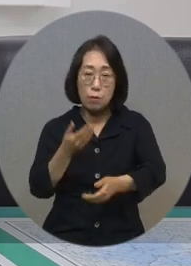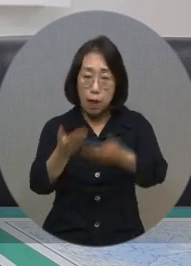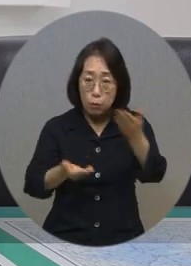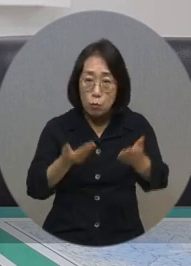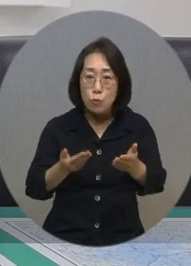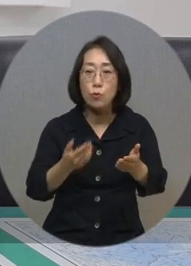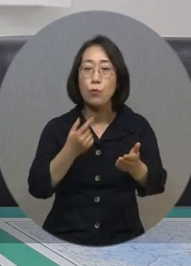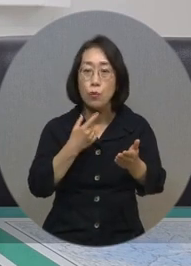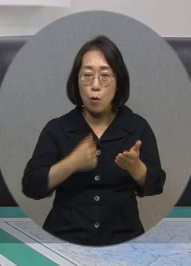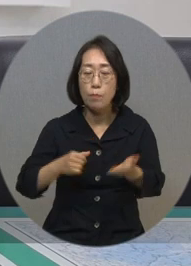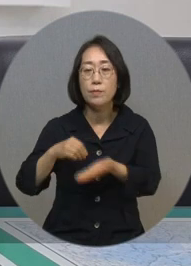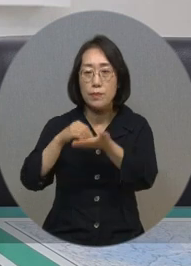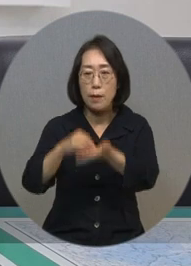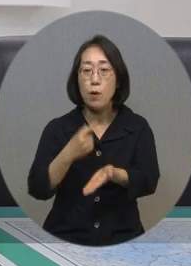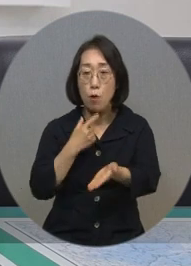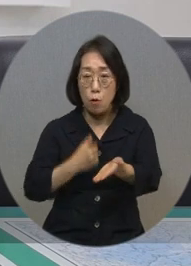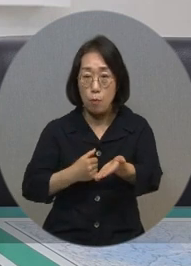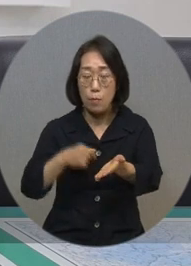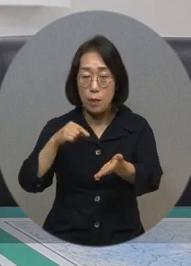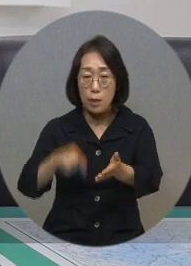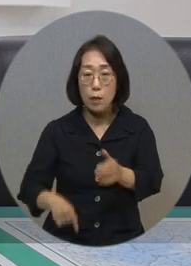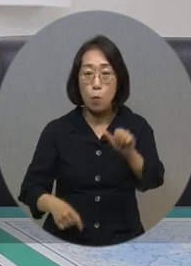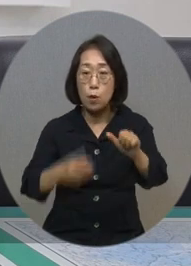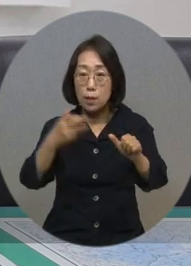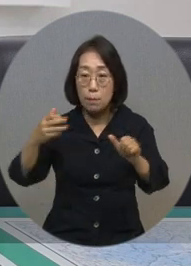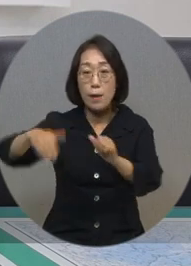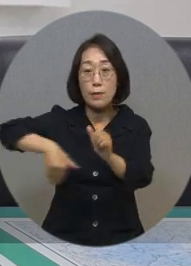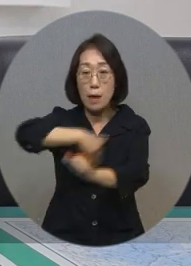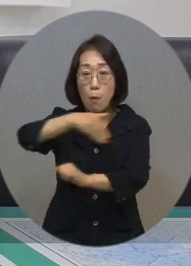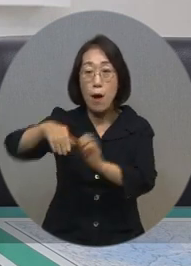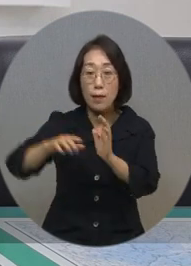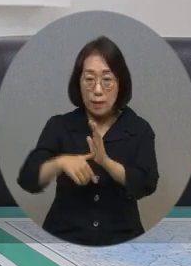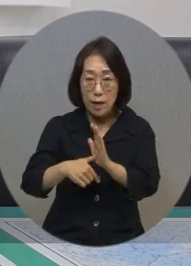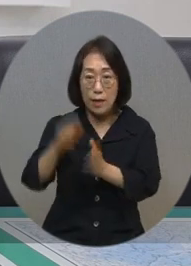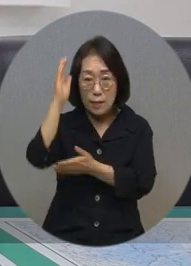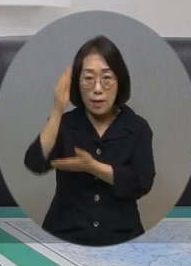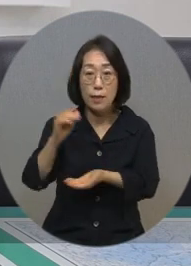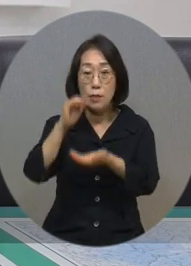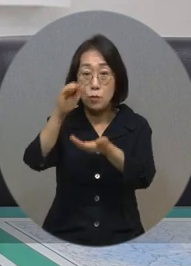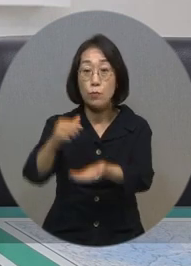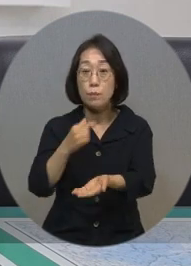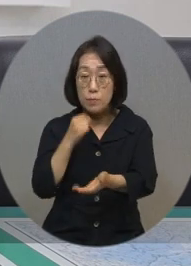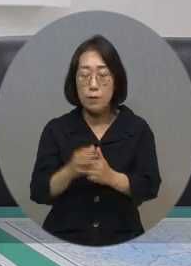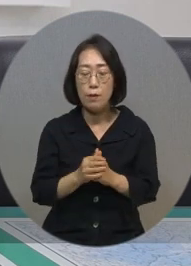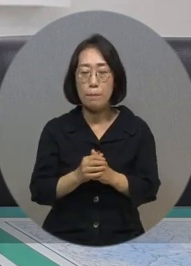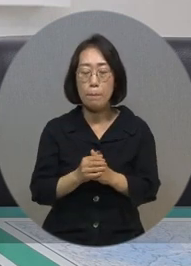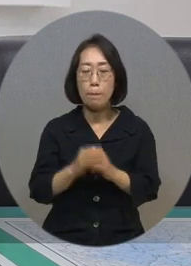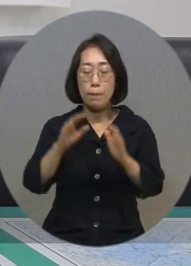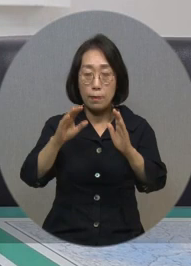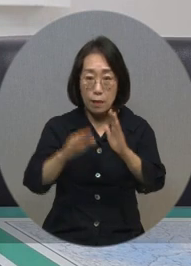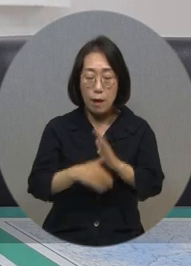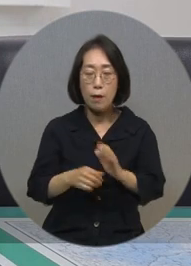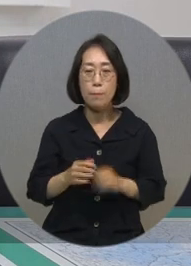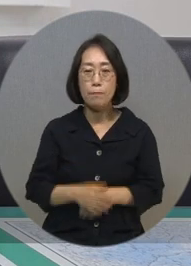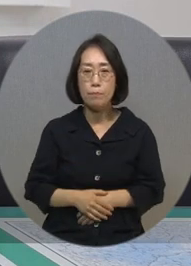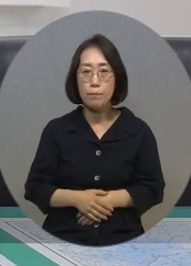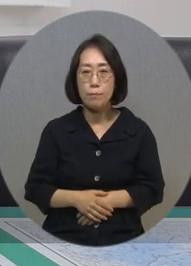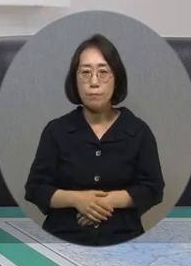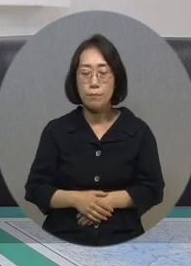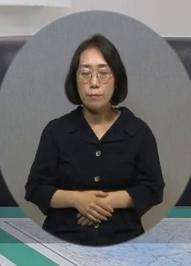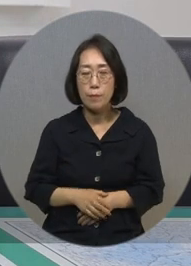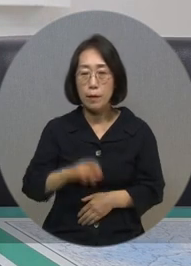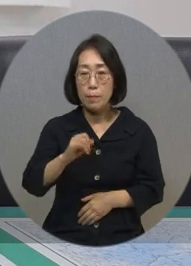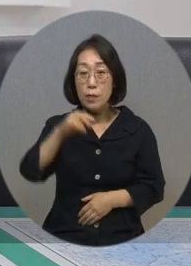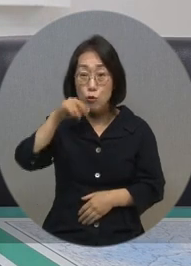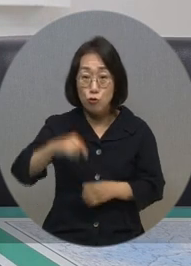있겠습니다 그래서 51판 민주화 운동 당시를 좀 이야기를 하려고 하는데요 어 그 당시에 이제 어 민주주의를